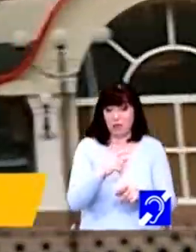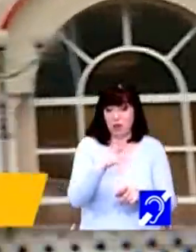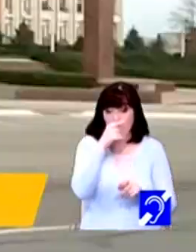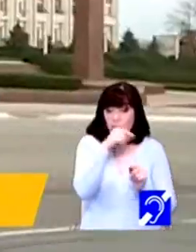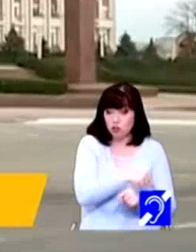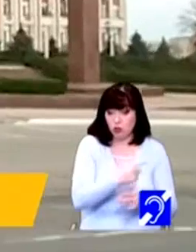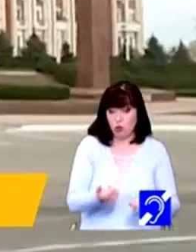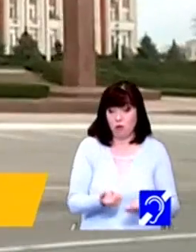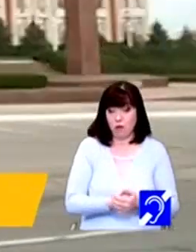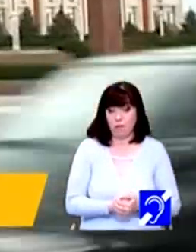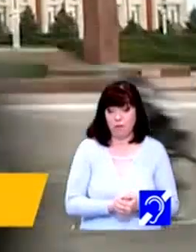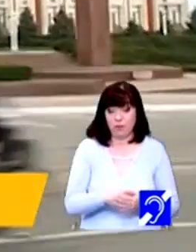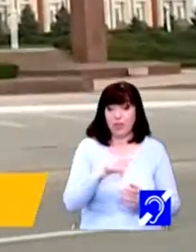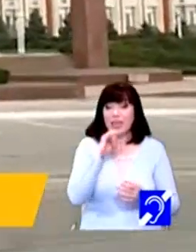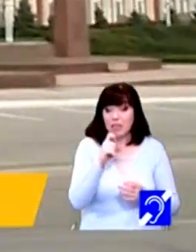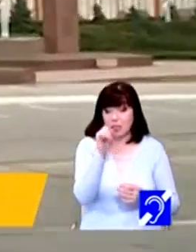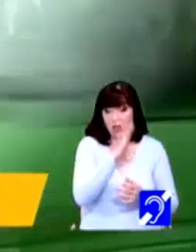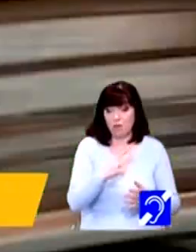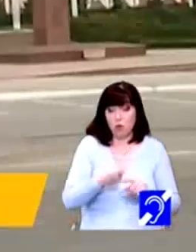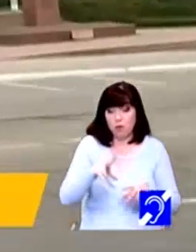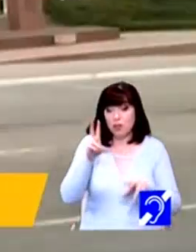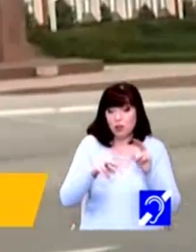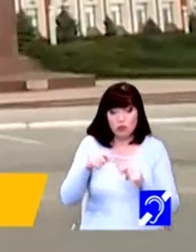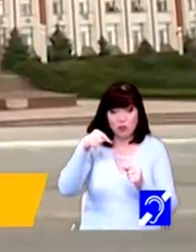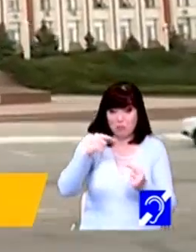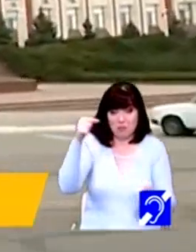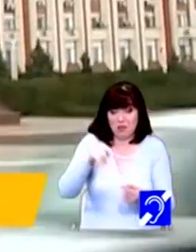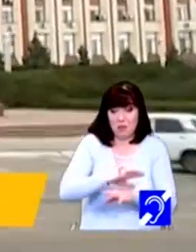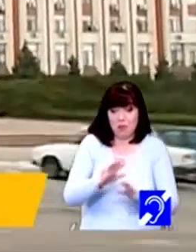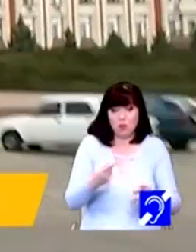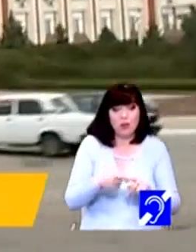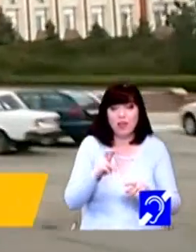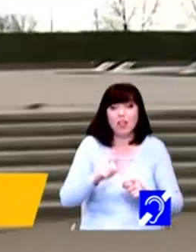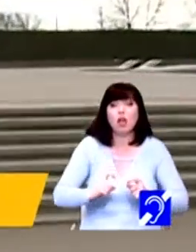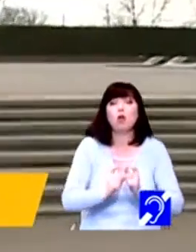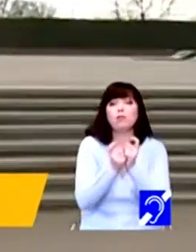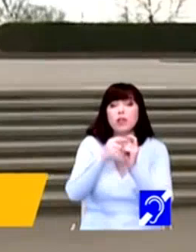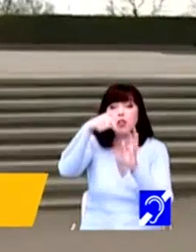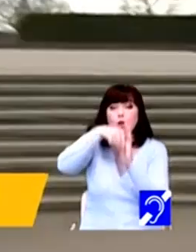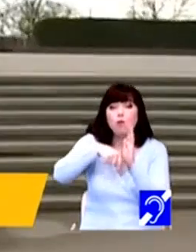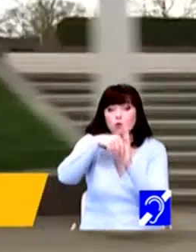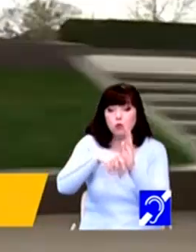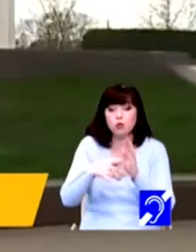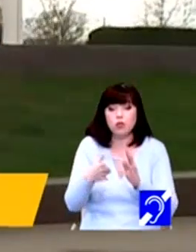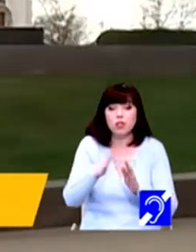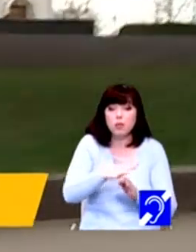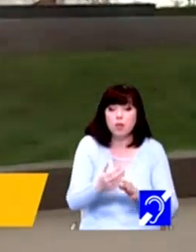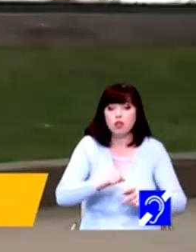în piața Uniunii Europene. Ceea ce numim noi conflict transnistrean nu este un conflict intern între oamenii